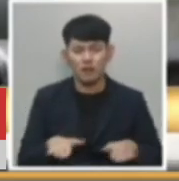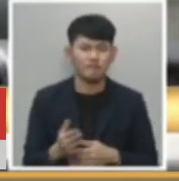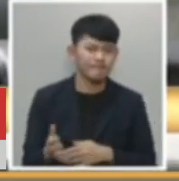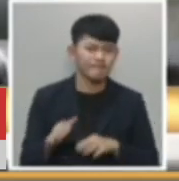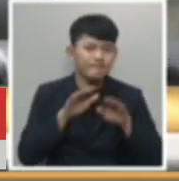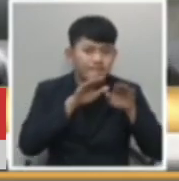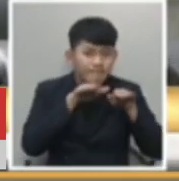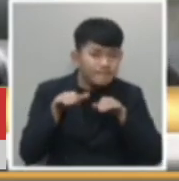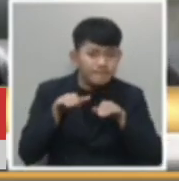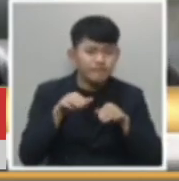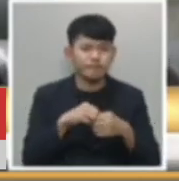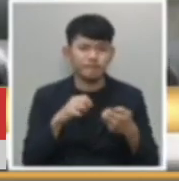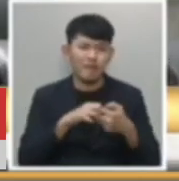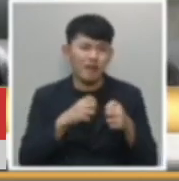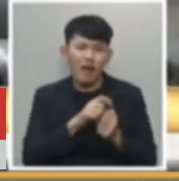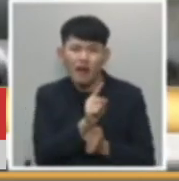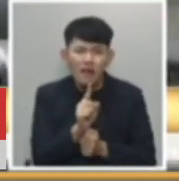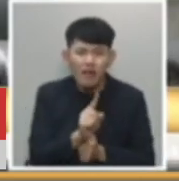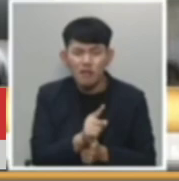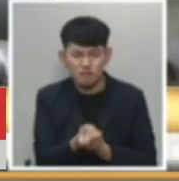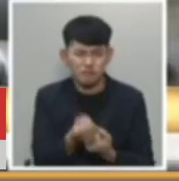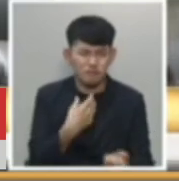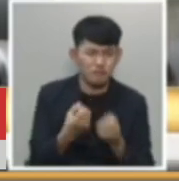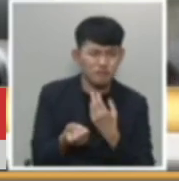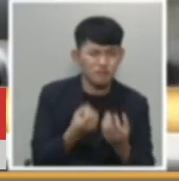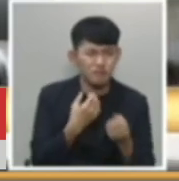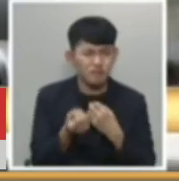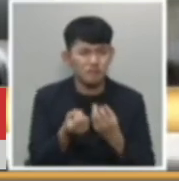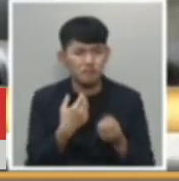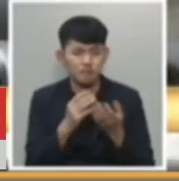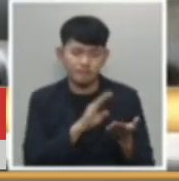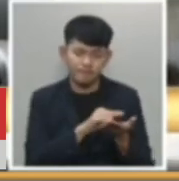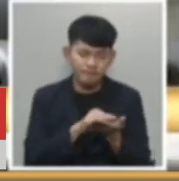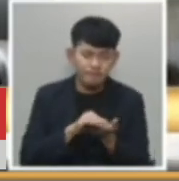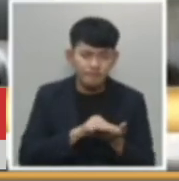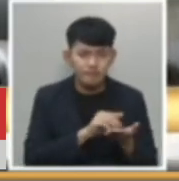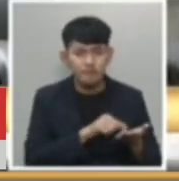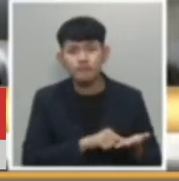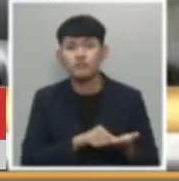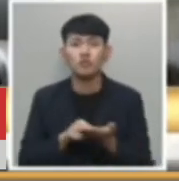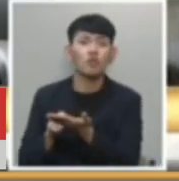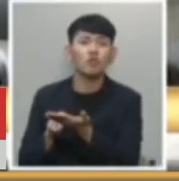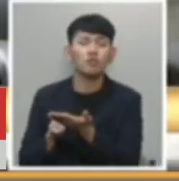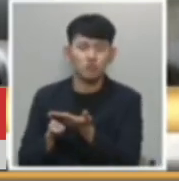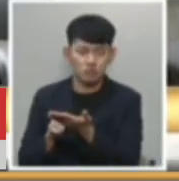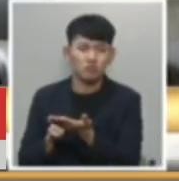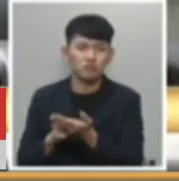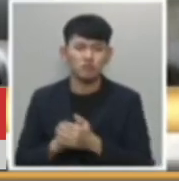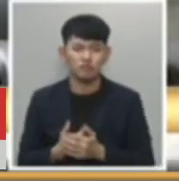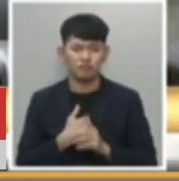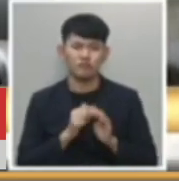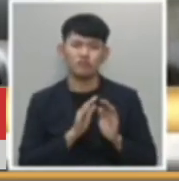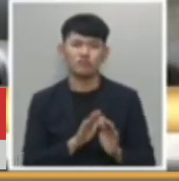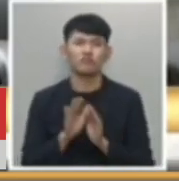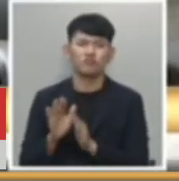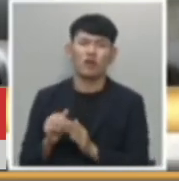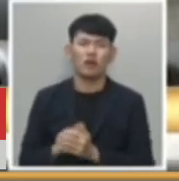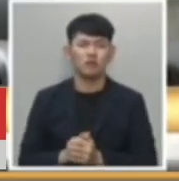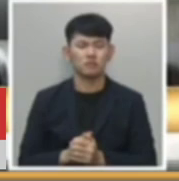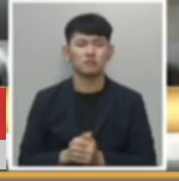หาอะไรต่างๆที่เกิดขึ้นที่ดำเนินการในงบประมาณรับรองแล้วค่อยส่งไปผมอยากฝากผู้บัญชา